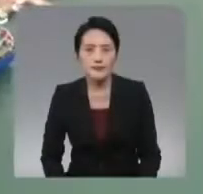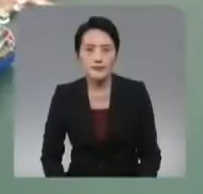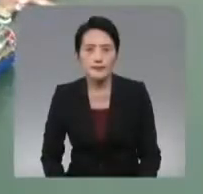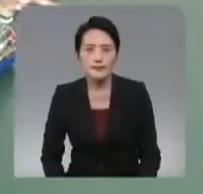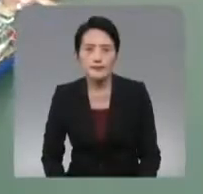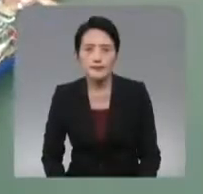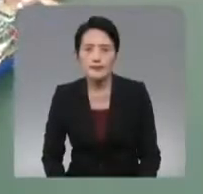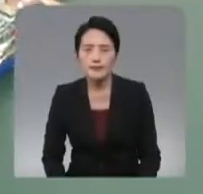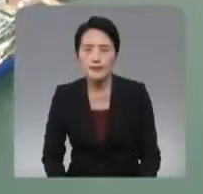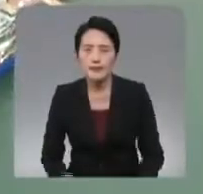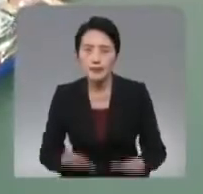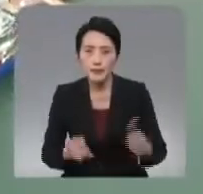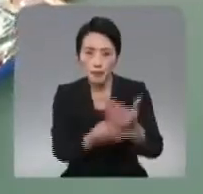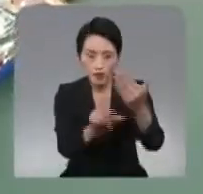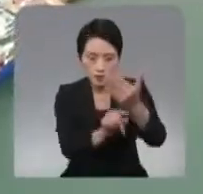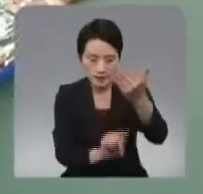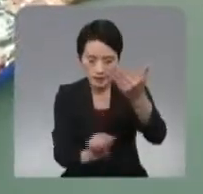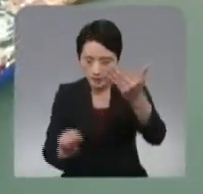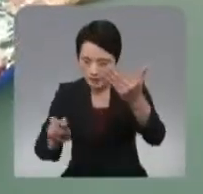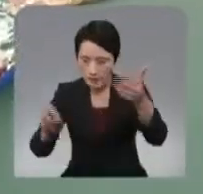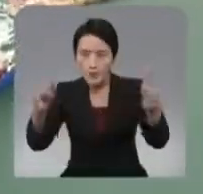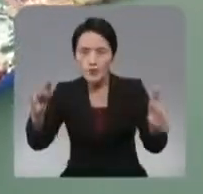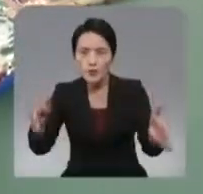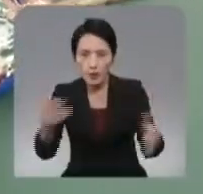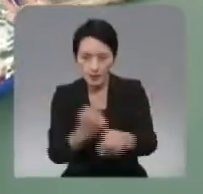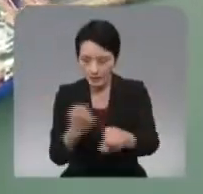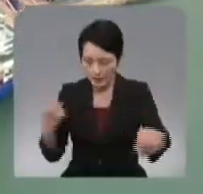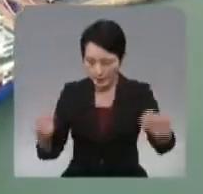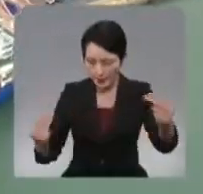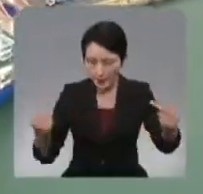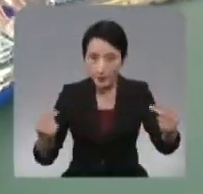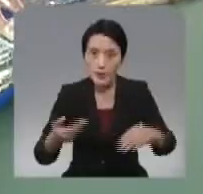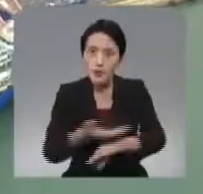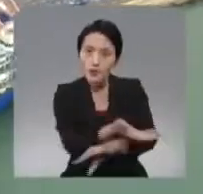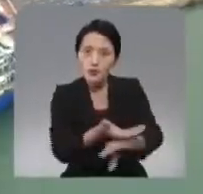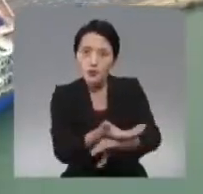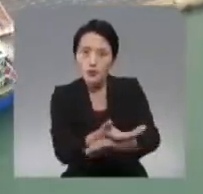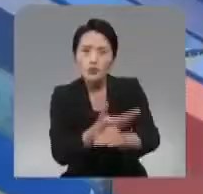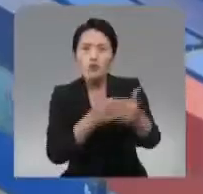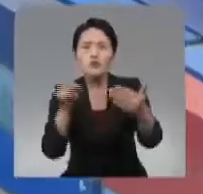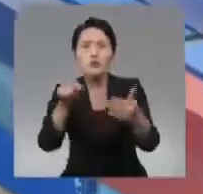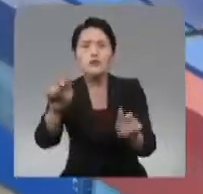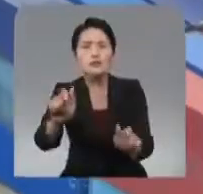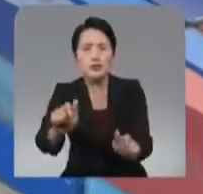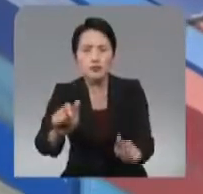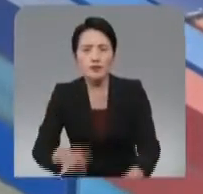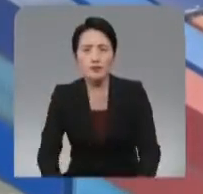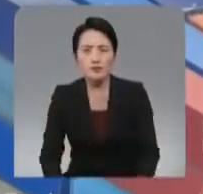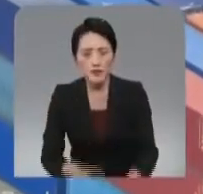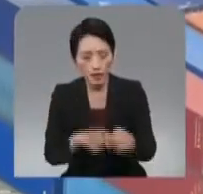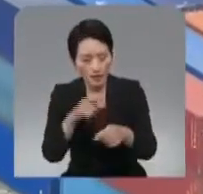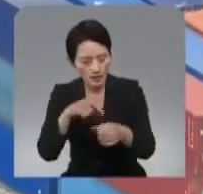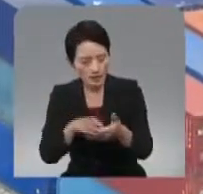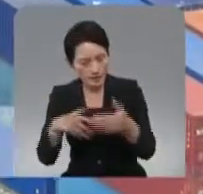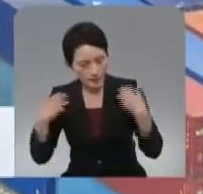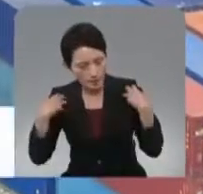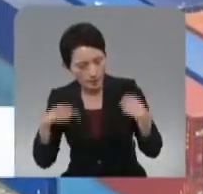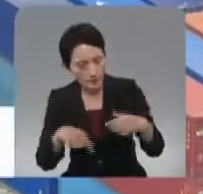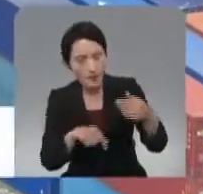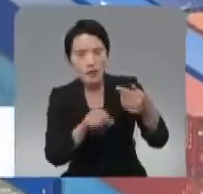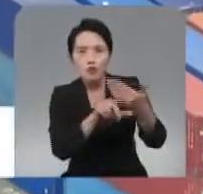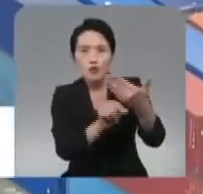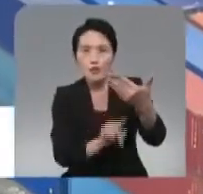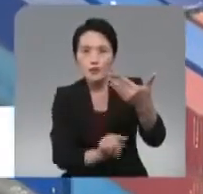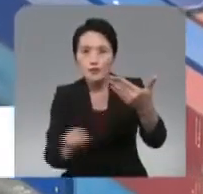Cơ quan Hải quan Hàn Quốc ngày 21 tháng 9 công bố trong 20 ngày đầu tháng 9 kim ngạch xuất khẩu của Hàn Quốc Đạt 33 tỷ